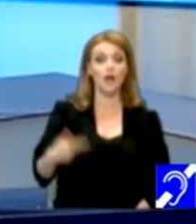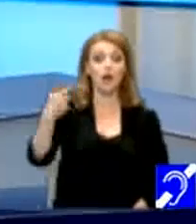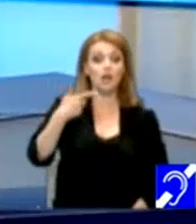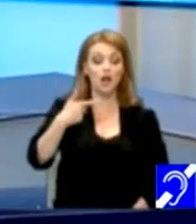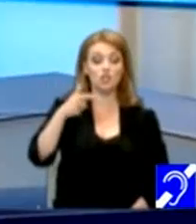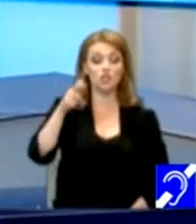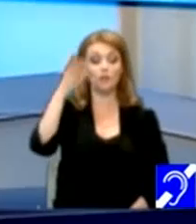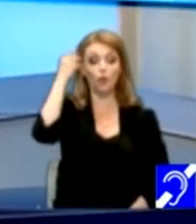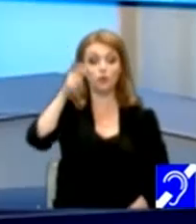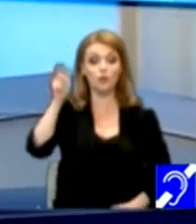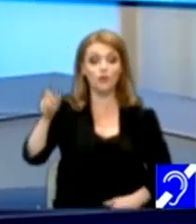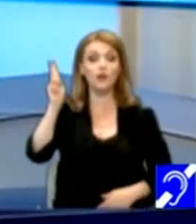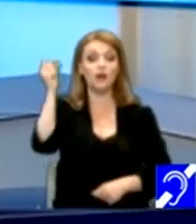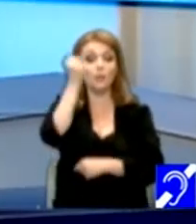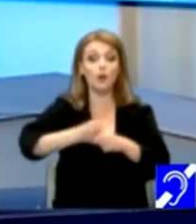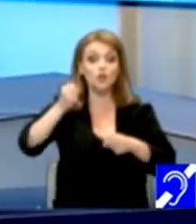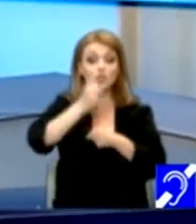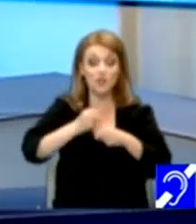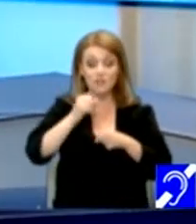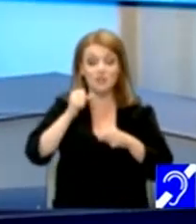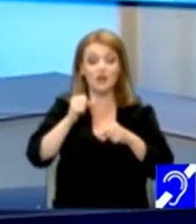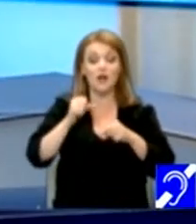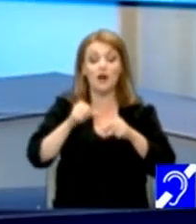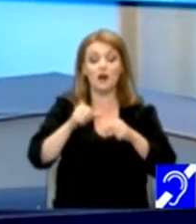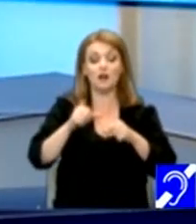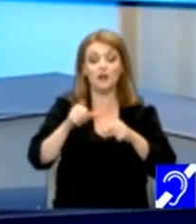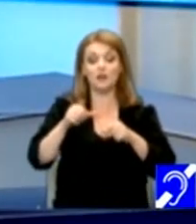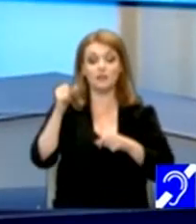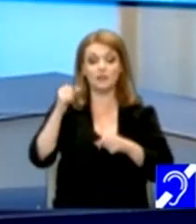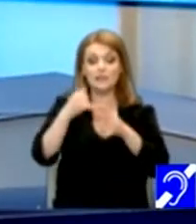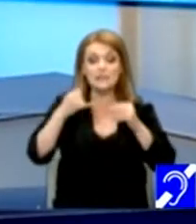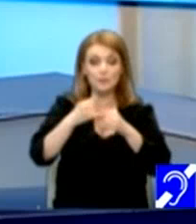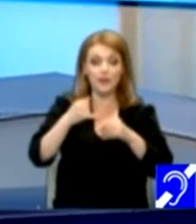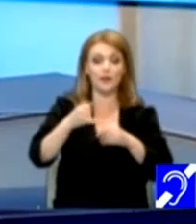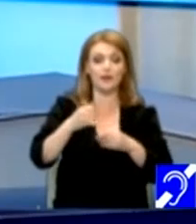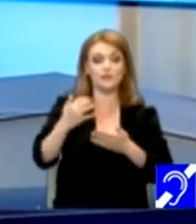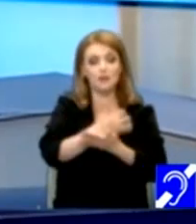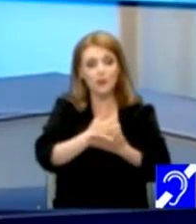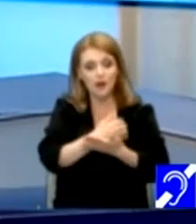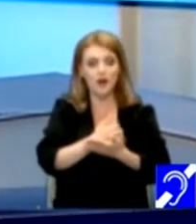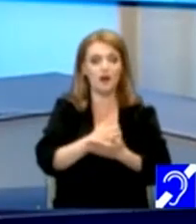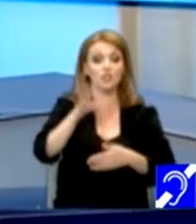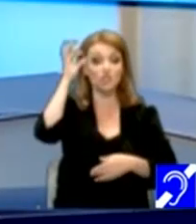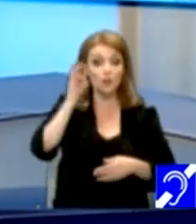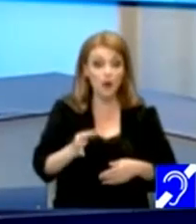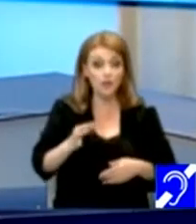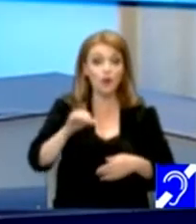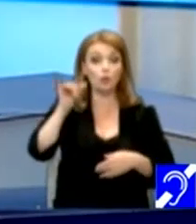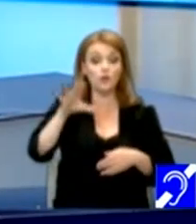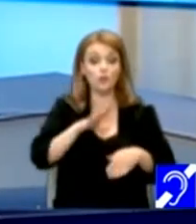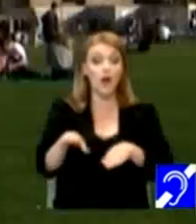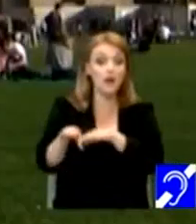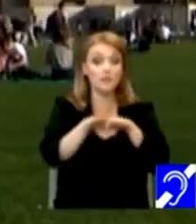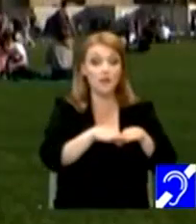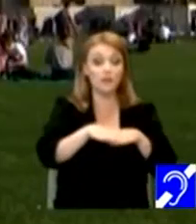Cetățenii Republicii Moldova care muncesc sezonier în Germania vor beneficia de aceleași drepturi ca și orice lucrător local.